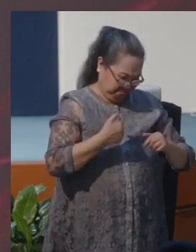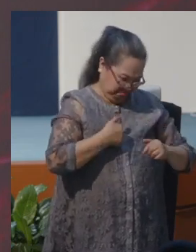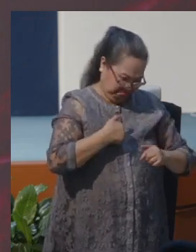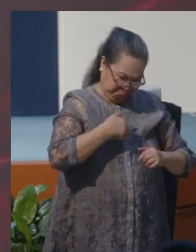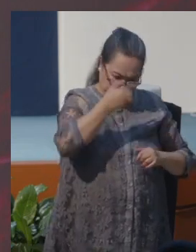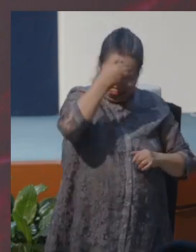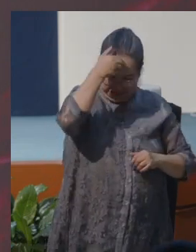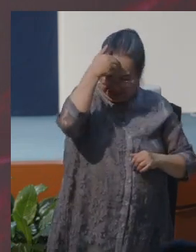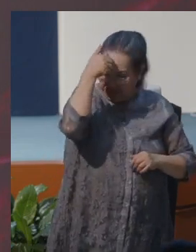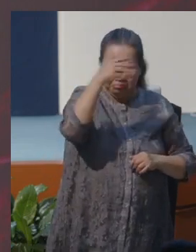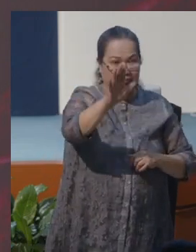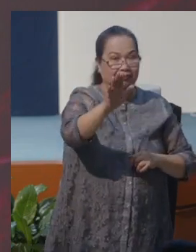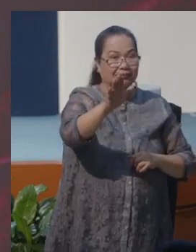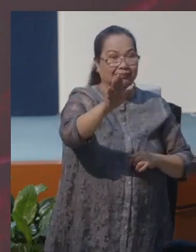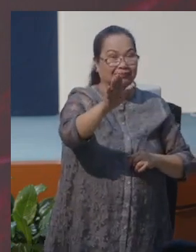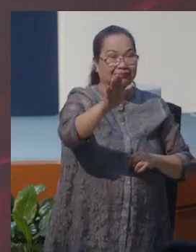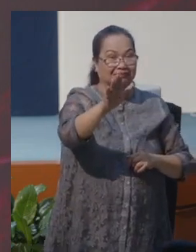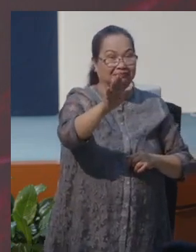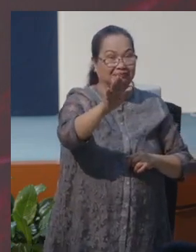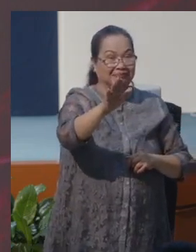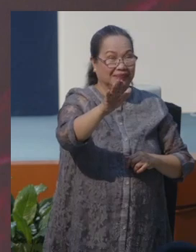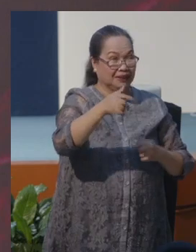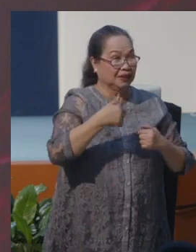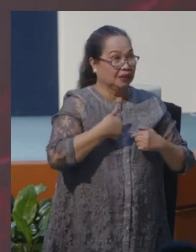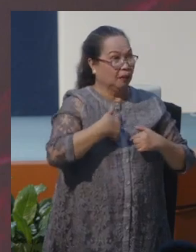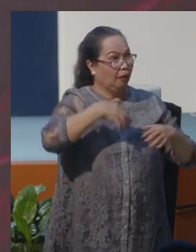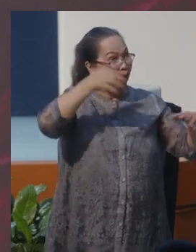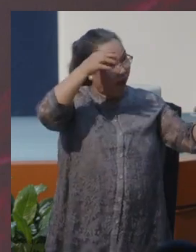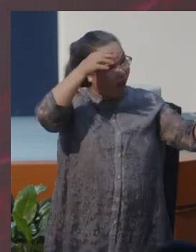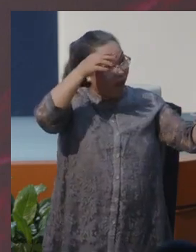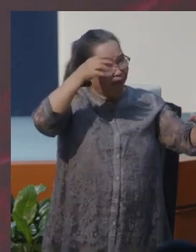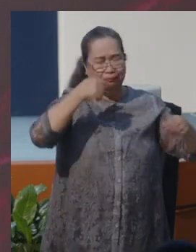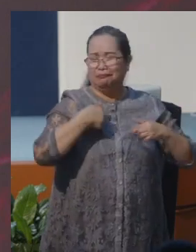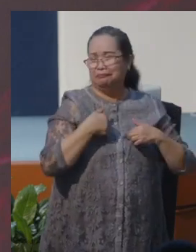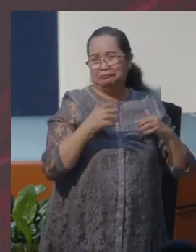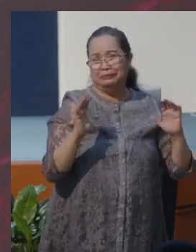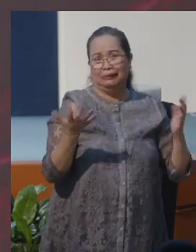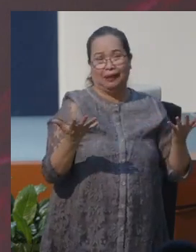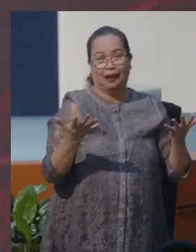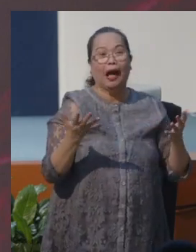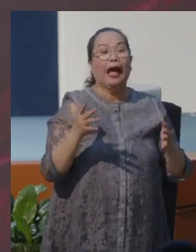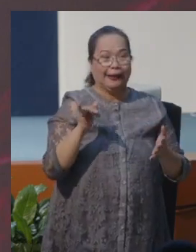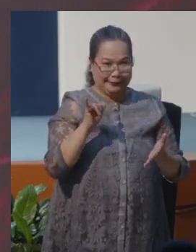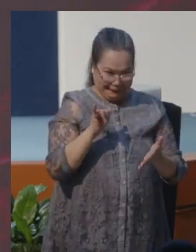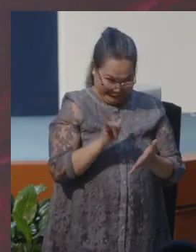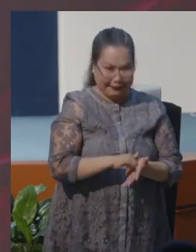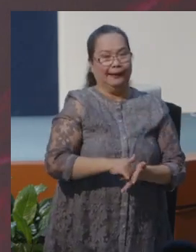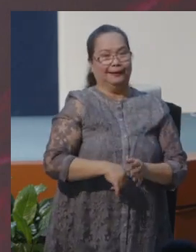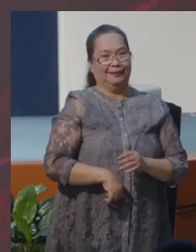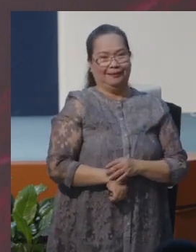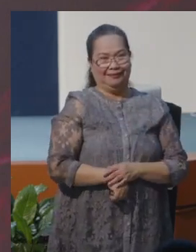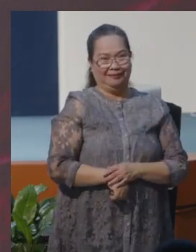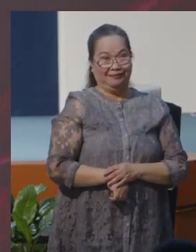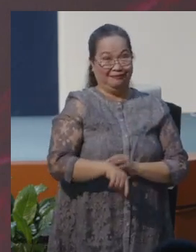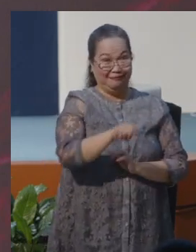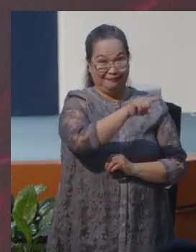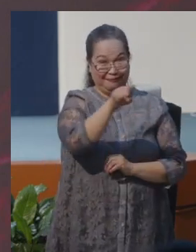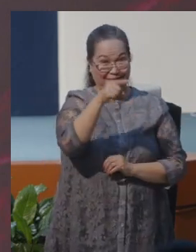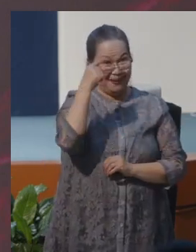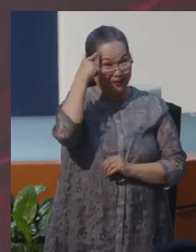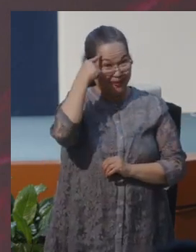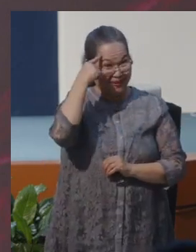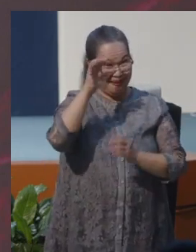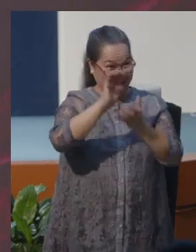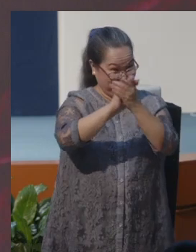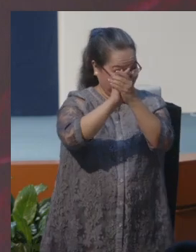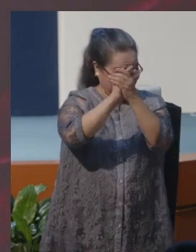kaalaman. Wala po akong galing. Well, mga kapatid, kung ganyan pong iniisip nyo, congratulations